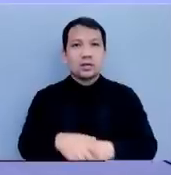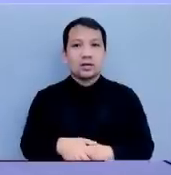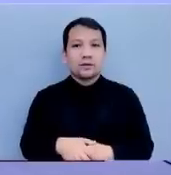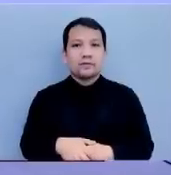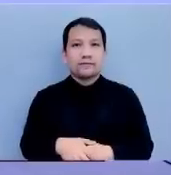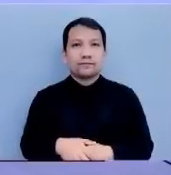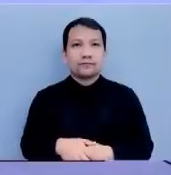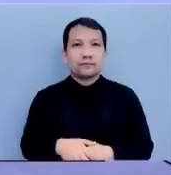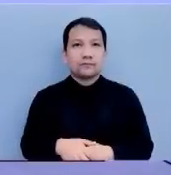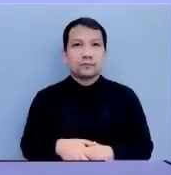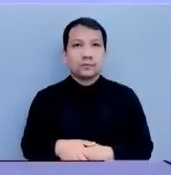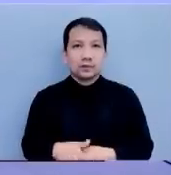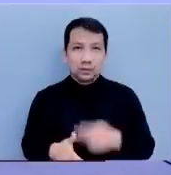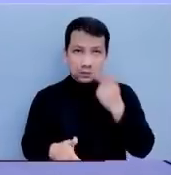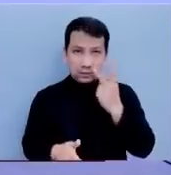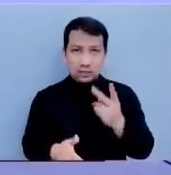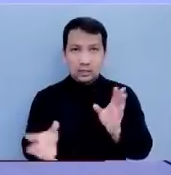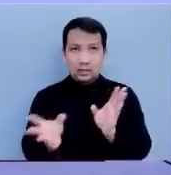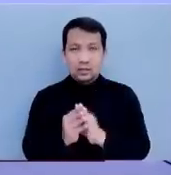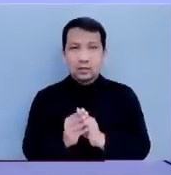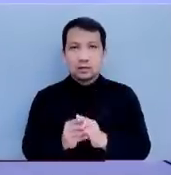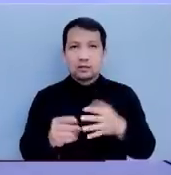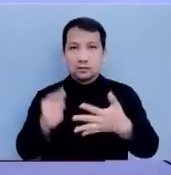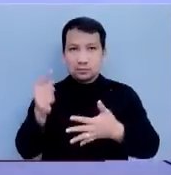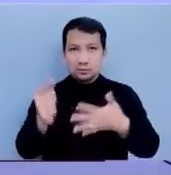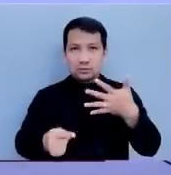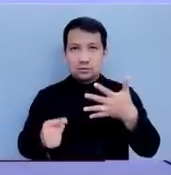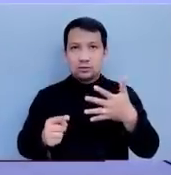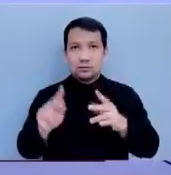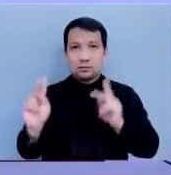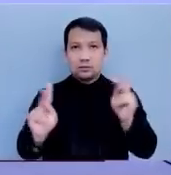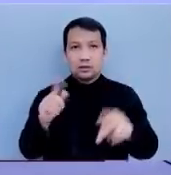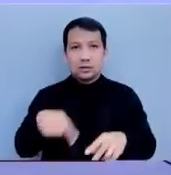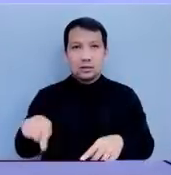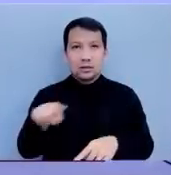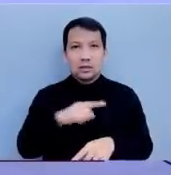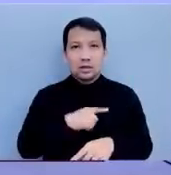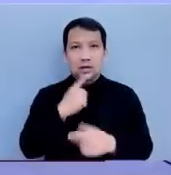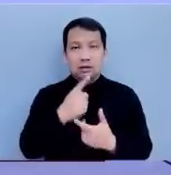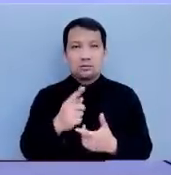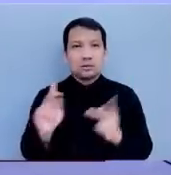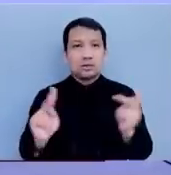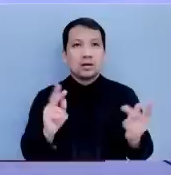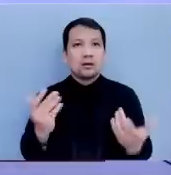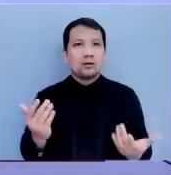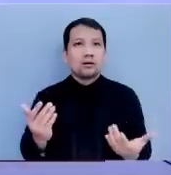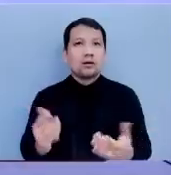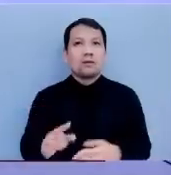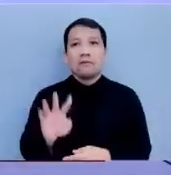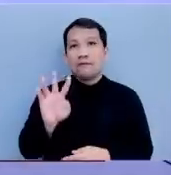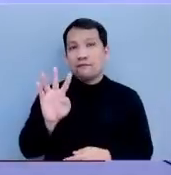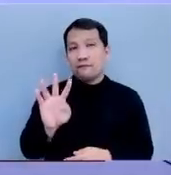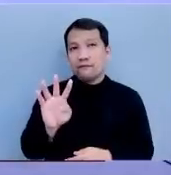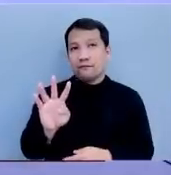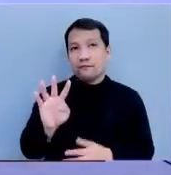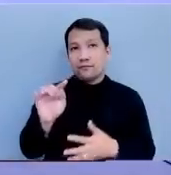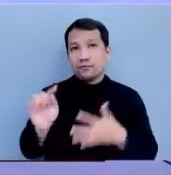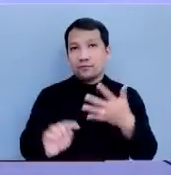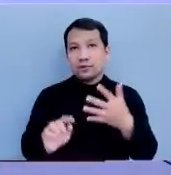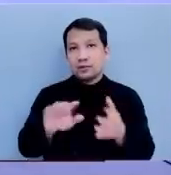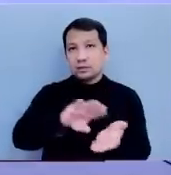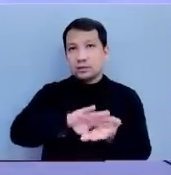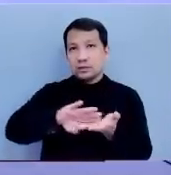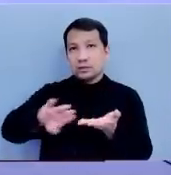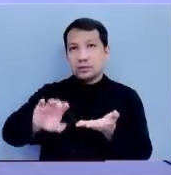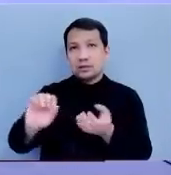Kung titingnan mo lang kasi ang limang pinakamataong barangay sa Makati City, apat po sa kanila ay mapupunta